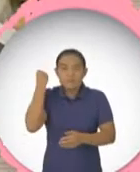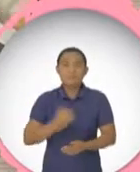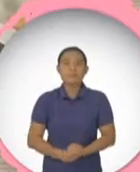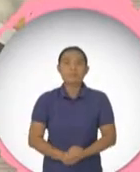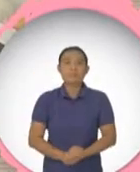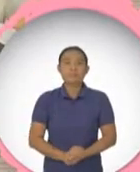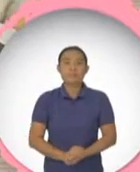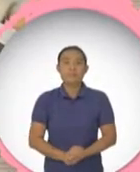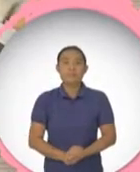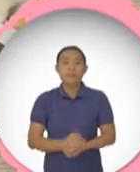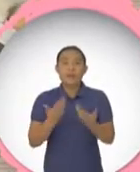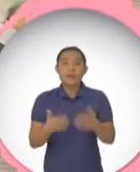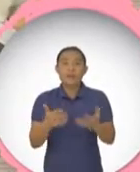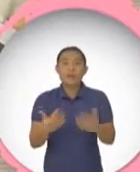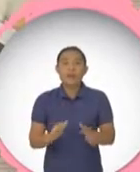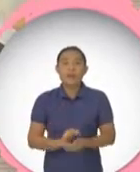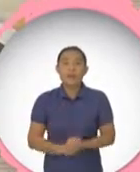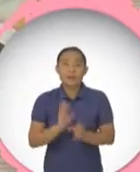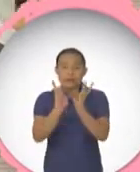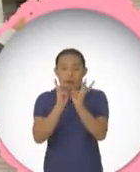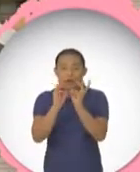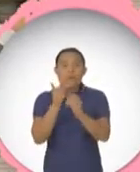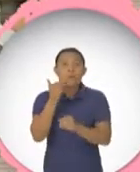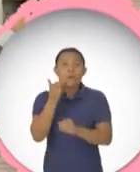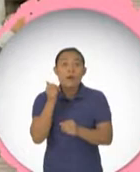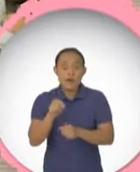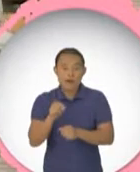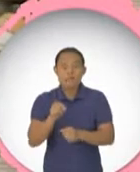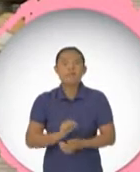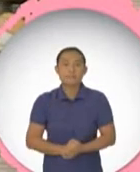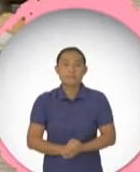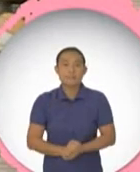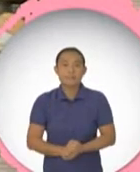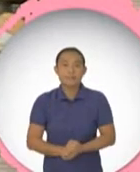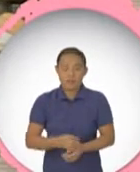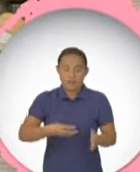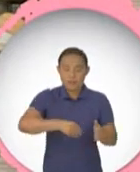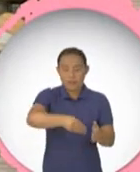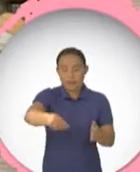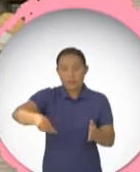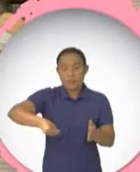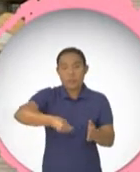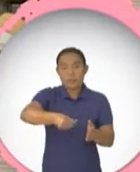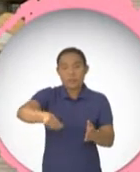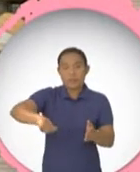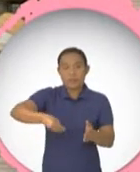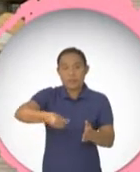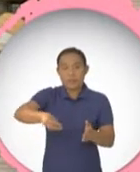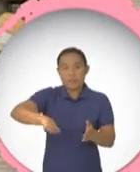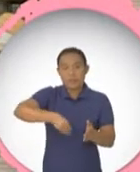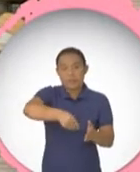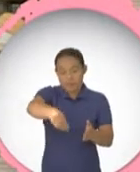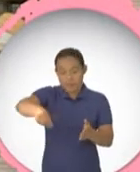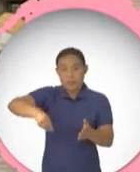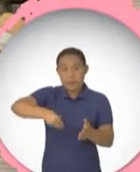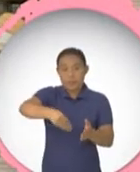้แล้วก็โรยน้ำตาล ค่ะใช่ โรยน้ำตาล เด ี๋ ยวเราค่อยมาทำอันนี้นะคะค่ะโรยเหมือนกันเลยแล้วก็เอานิ้วอะค่ะกดๆลงไปให้แนบๆอีก